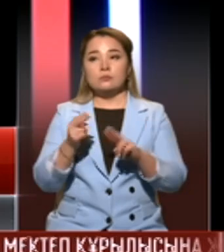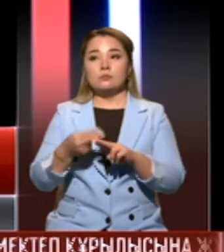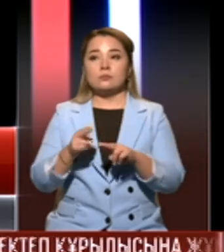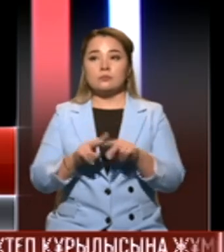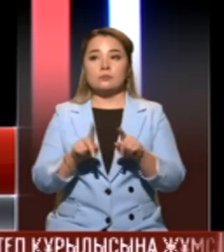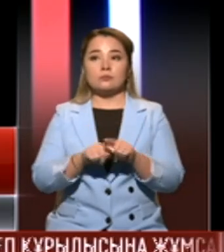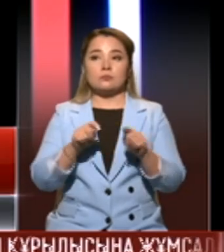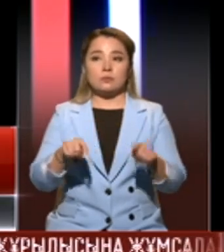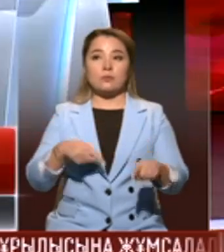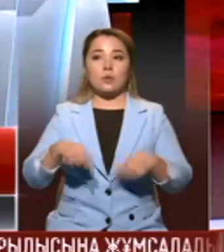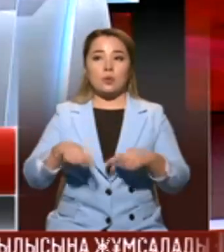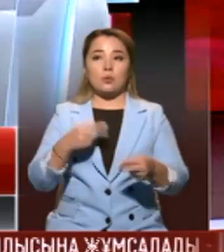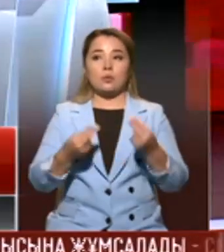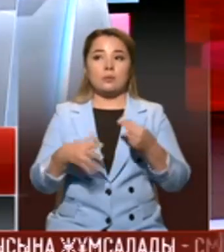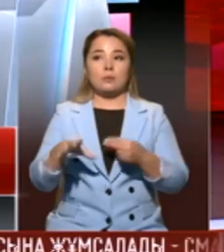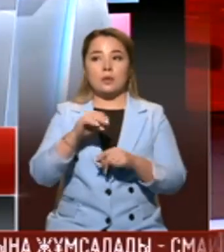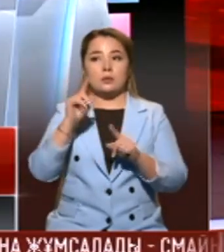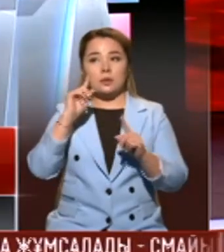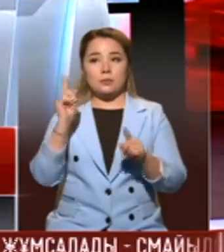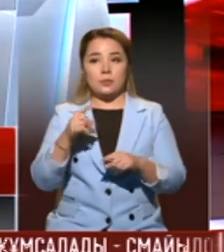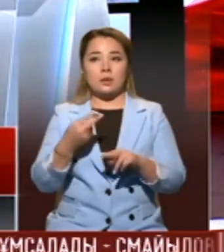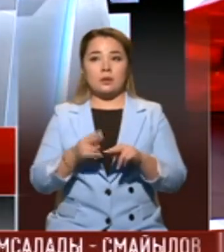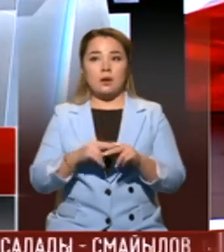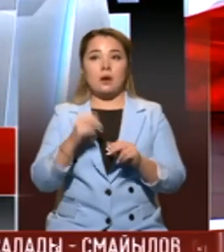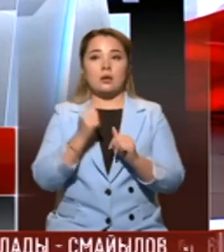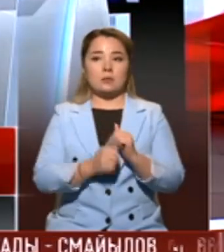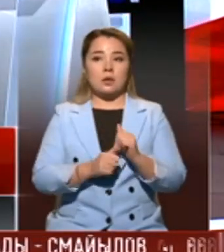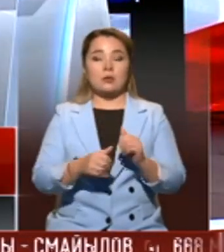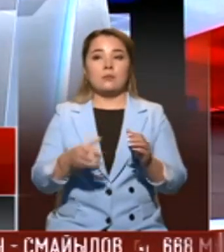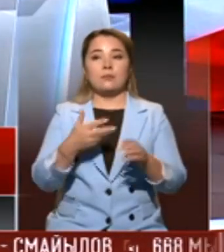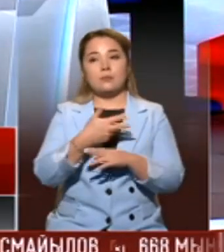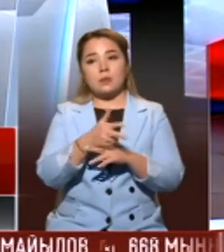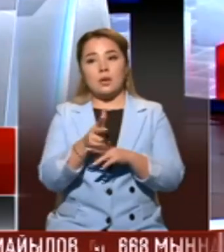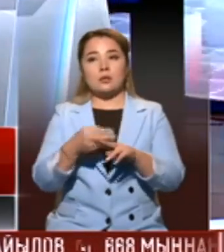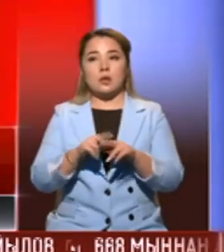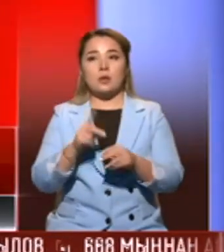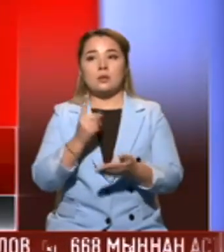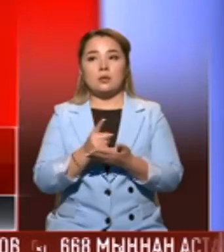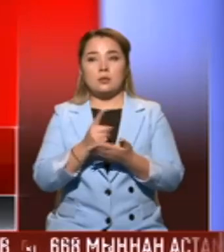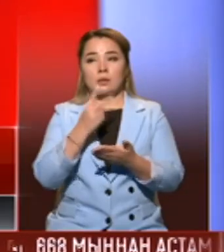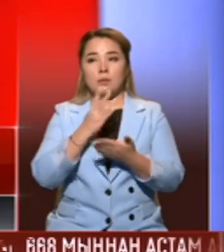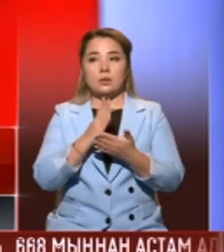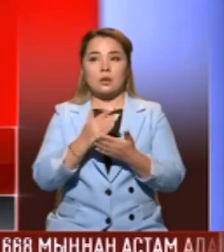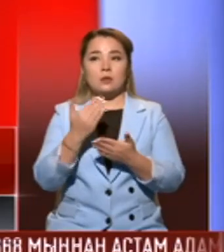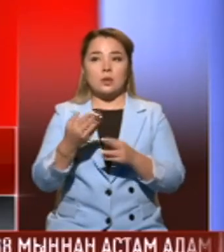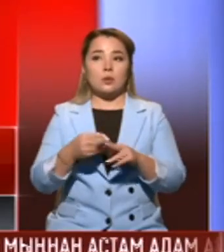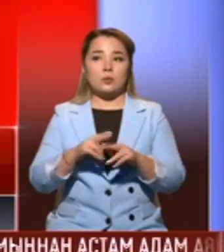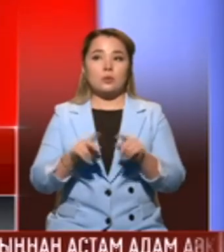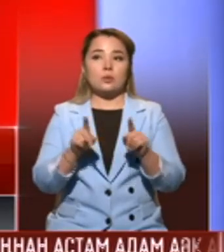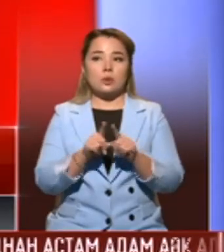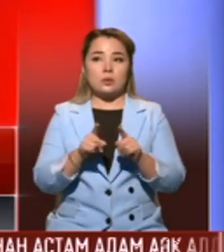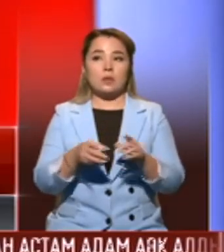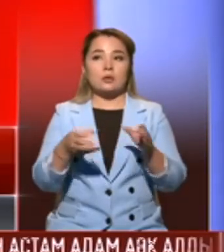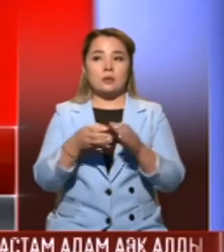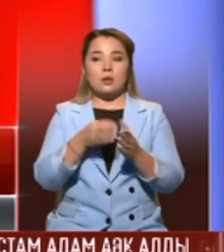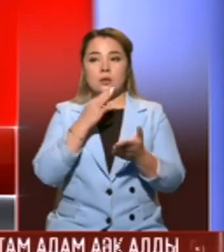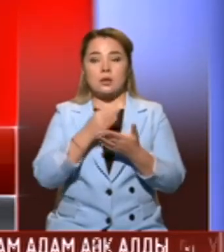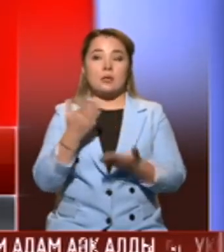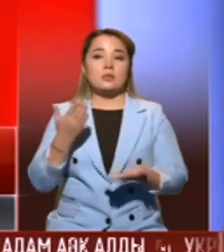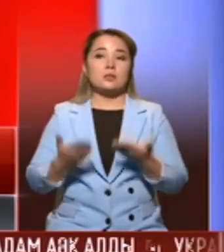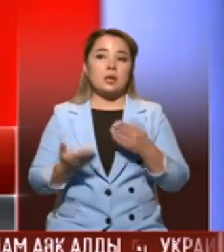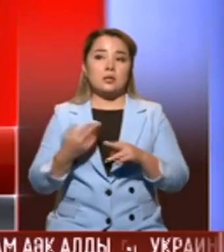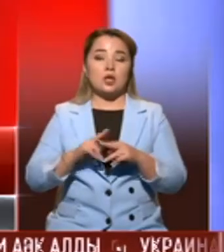қойғанда, мысалға футбол ойындарын бәріміз көреміз. Енді әрбір трансляцияны онда тыйым салу керек қой, ана жерде отырған көрермен. Бұл жерде де сондай, егер де